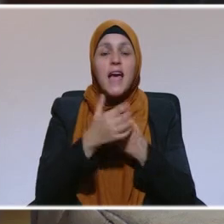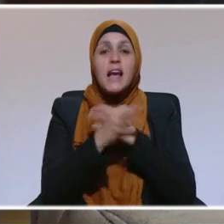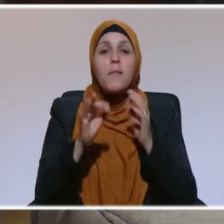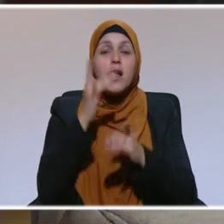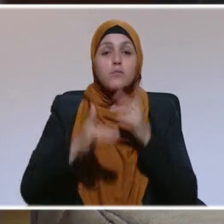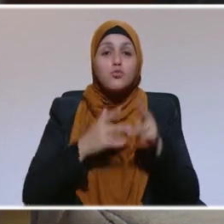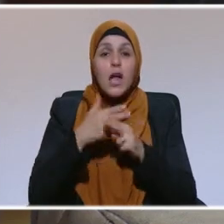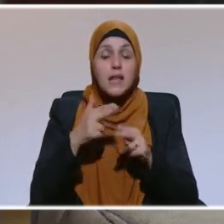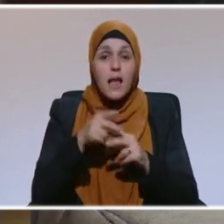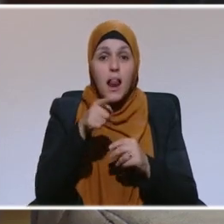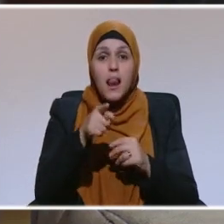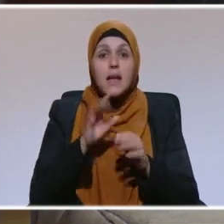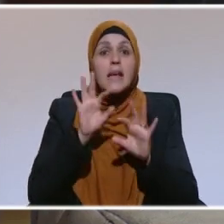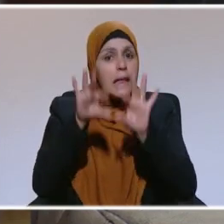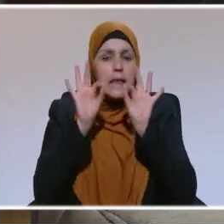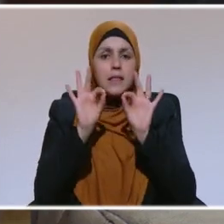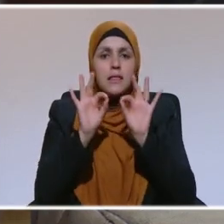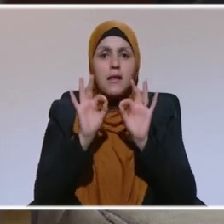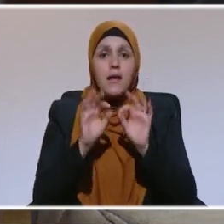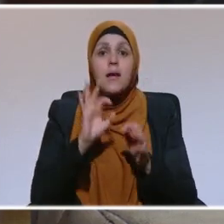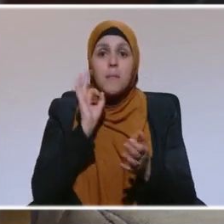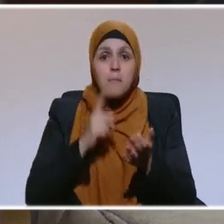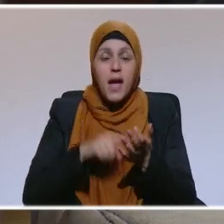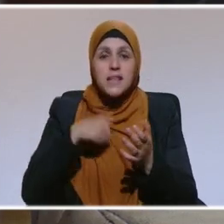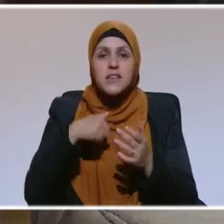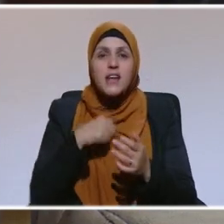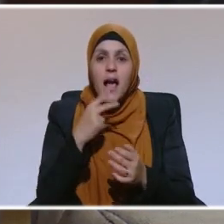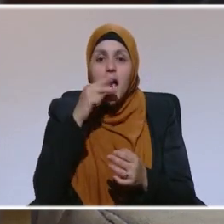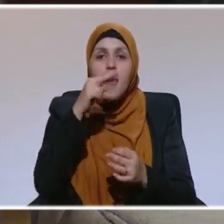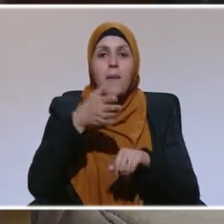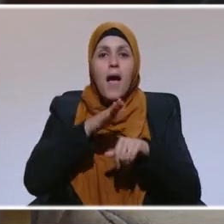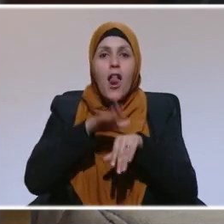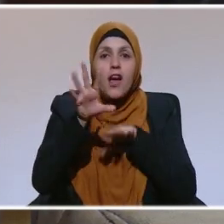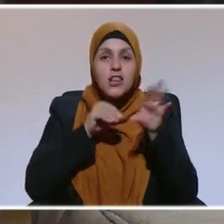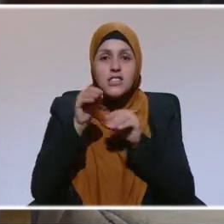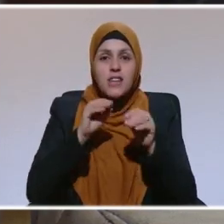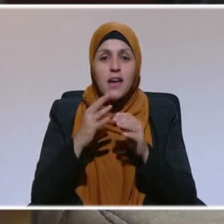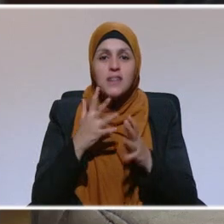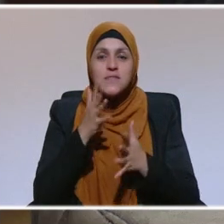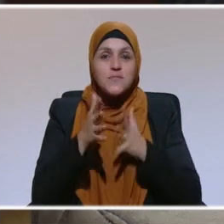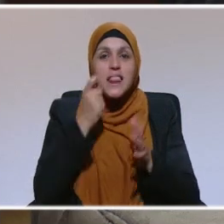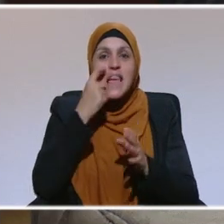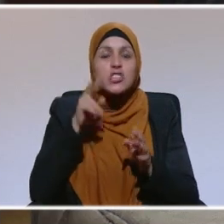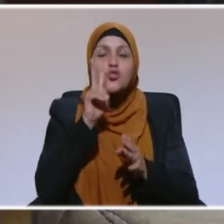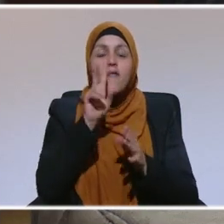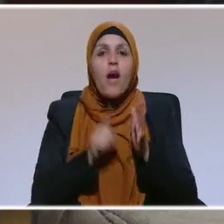فالمسلسل جديد يعني، حتى طريقة طرح الحدوتة جديدة على الناس،